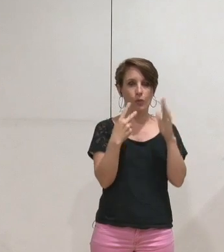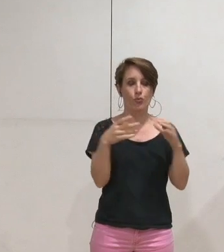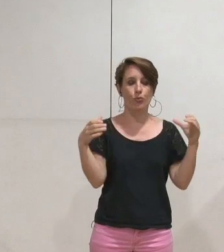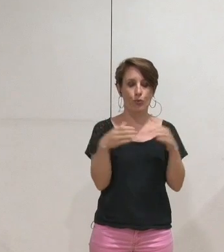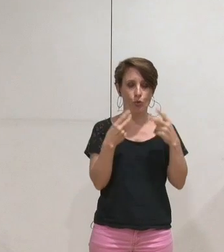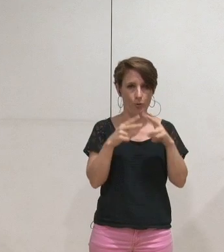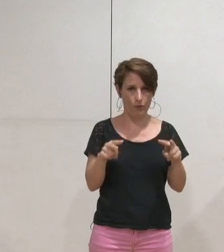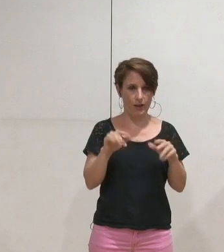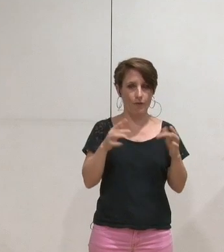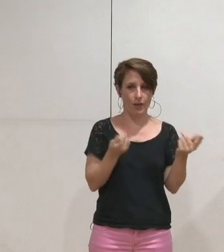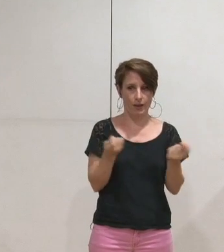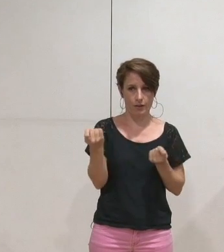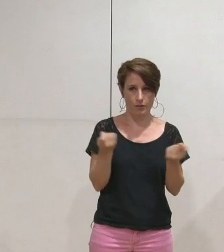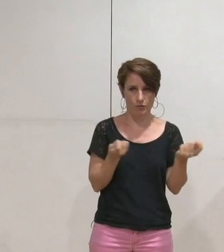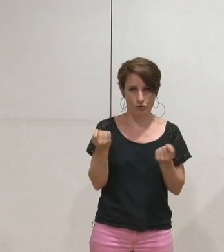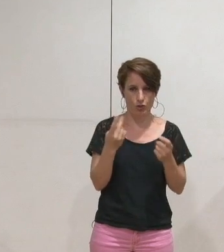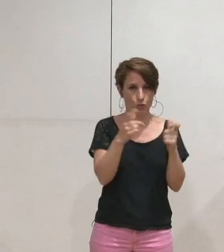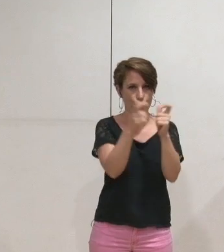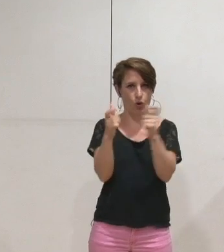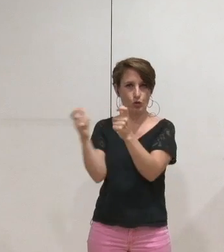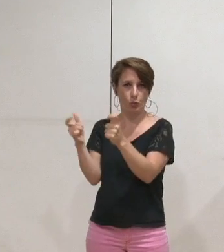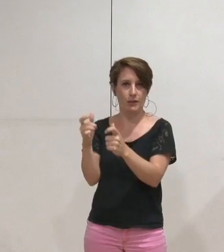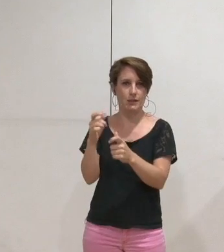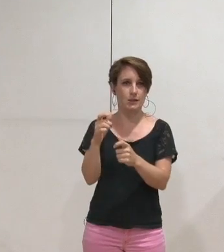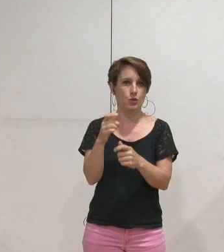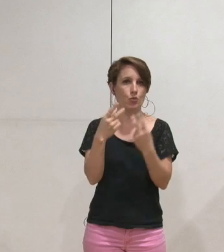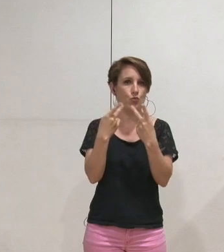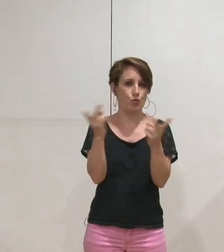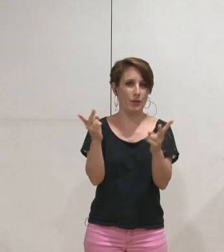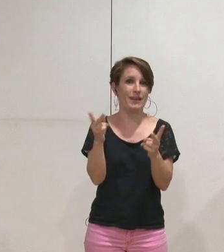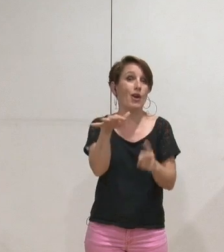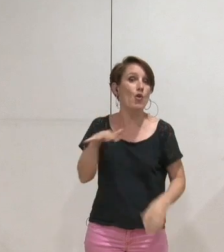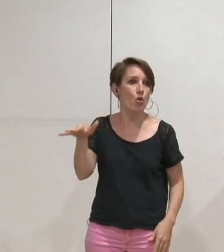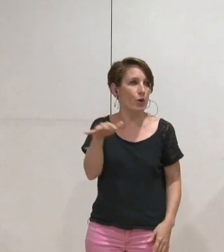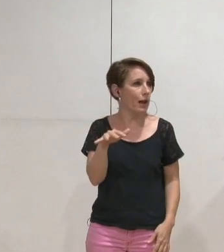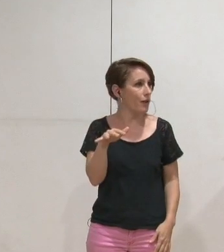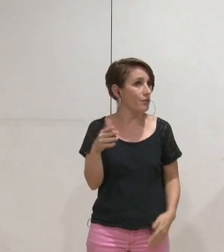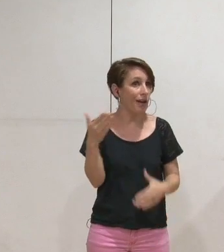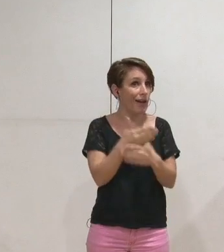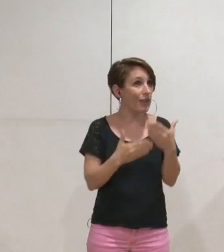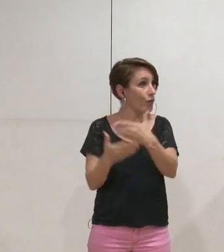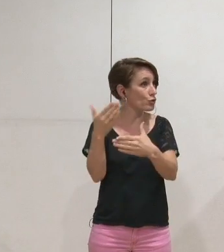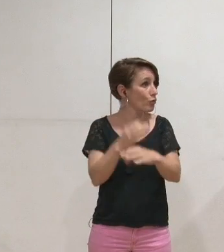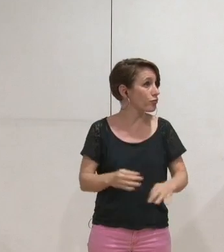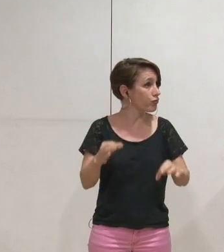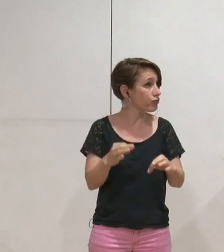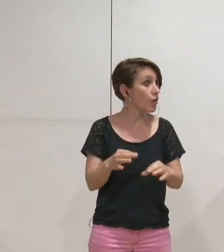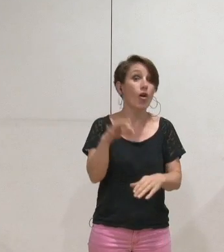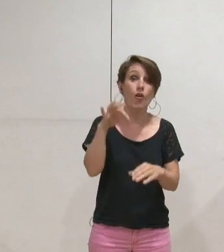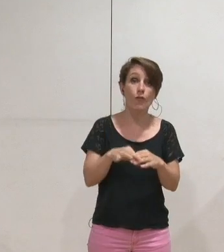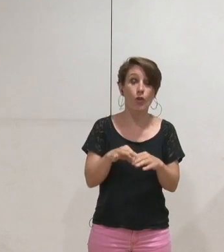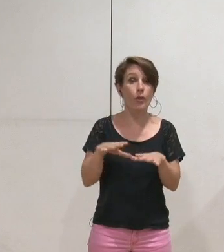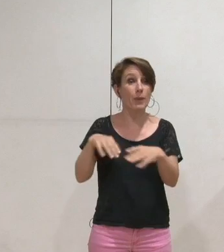publics et des établ entreprise publique local pas d'intervention je la mets au voix qui ne prend pas part au